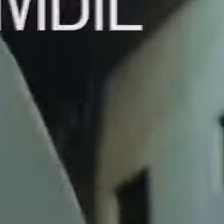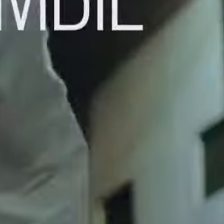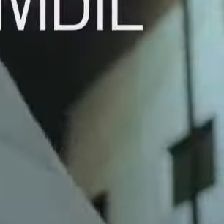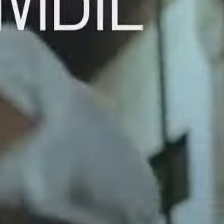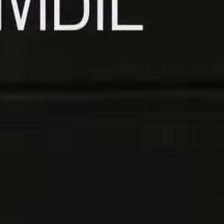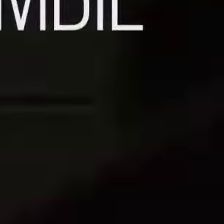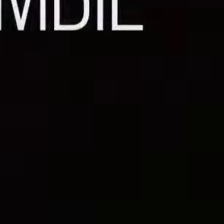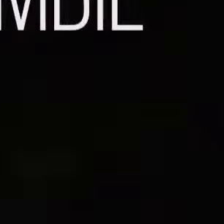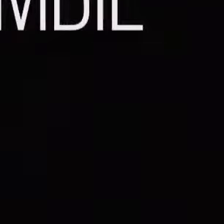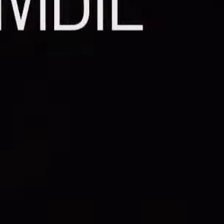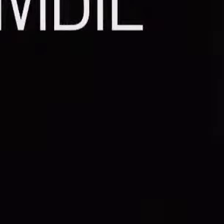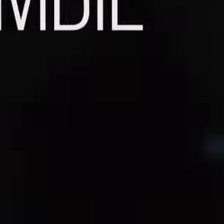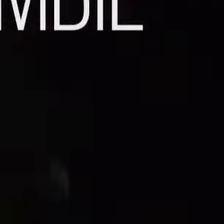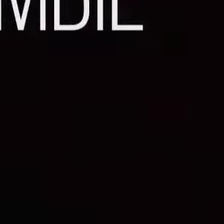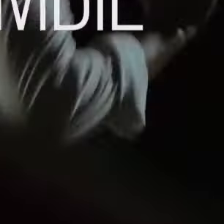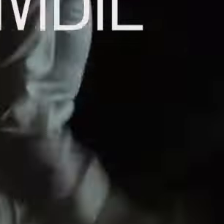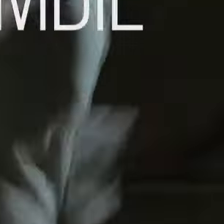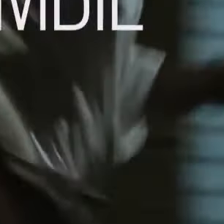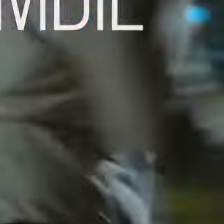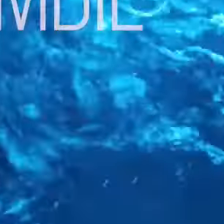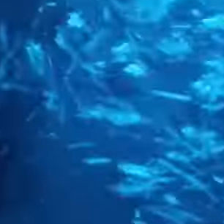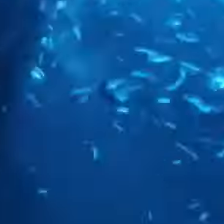Bah perang